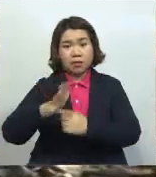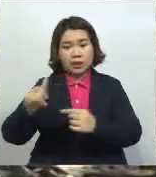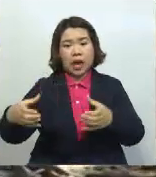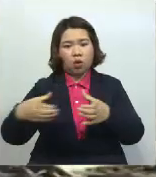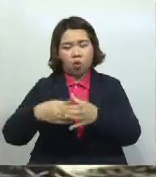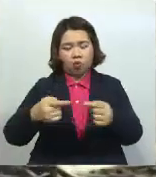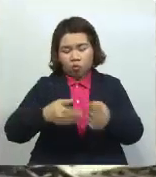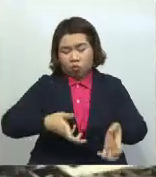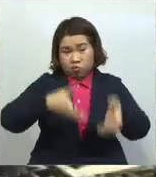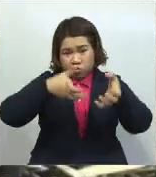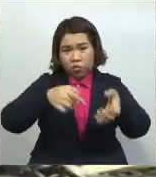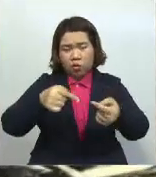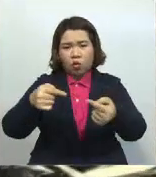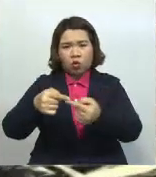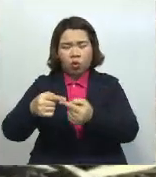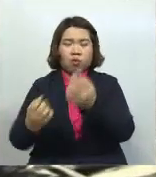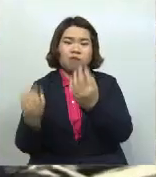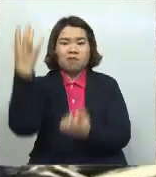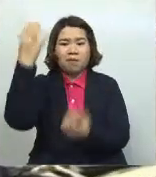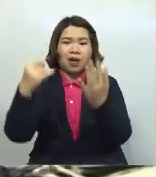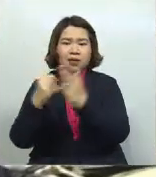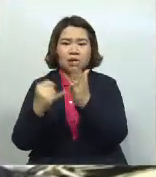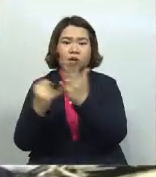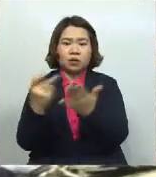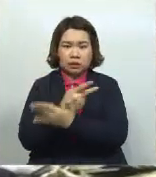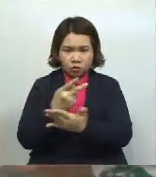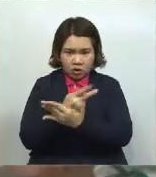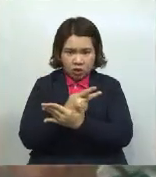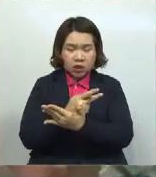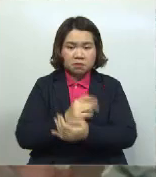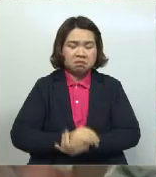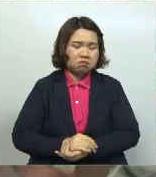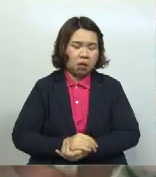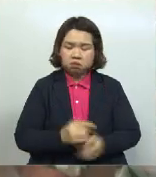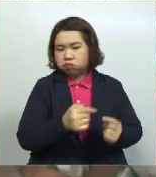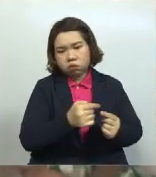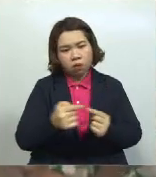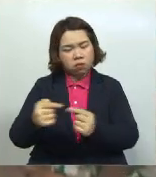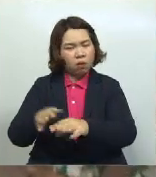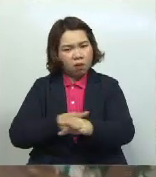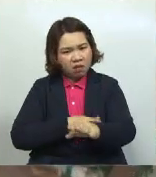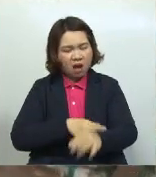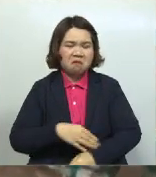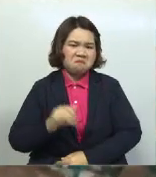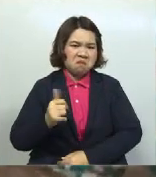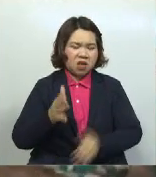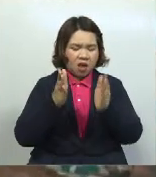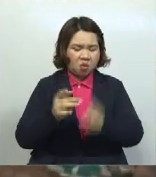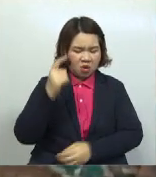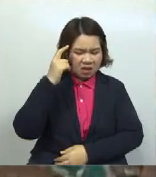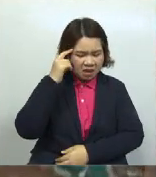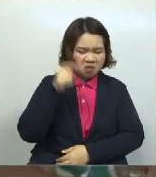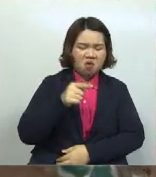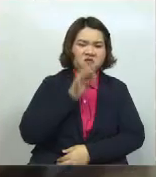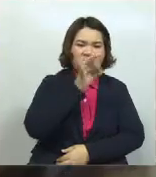ำในเขตรักษาพันธุ์สัตว์ป่าทุ่งใหญ่นะเลศวรด้านตะวันตกอย่างต่อเนื่องบางก็ลือว่าคดีจะหลุดบาง